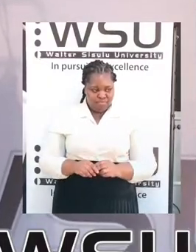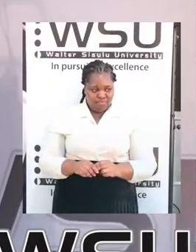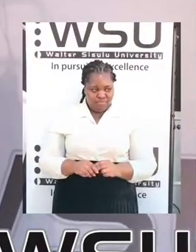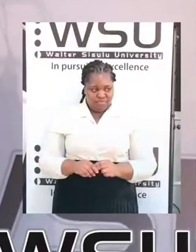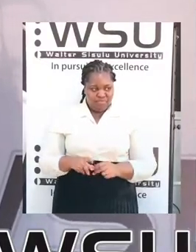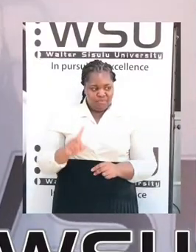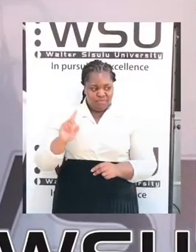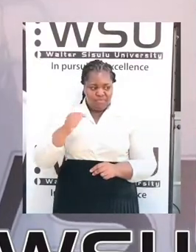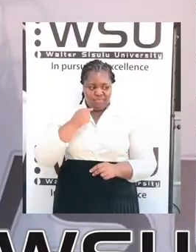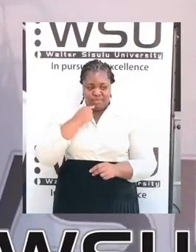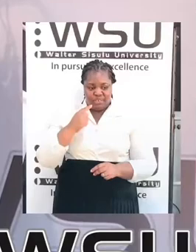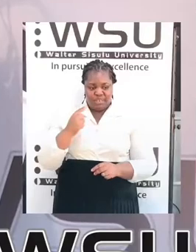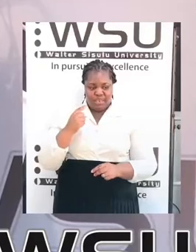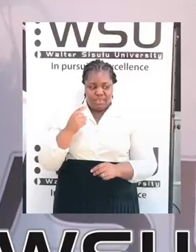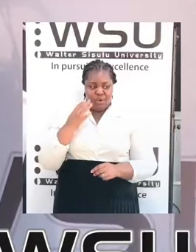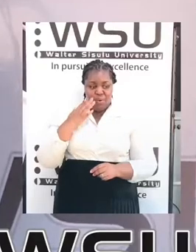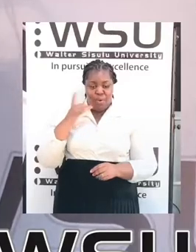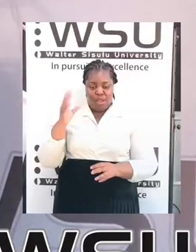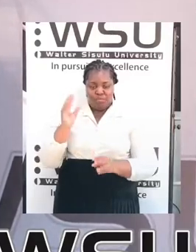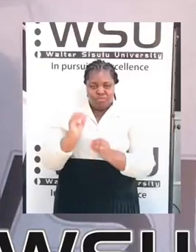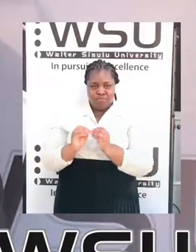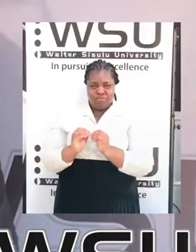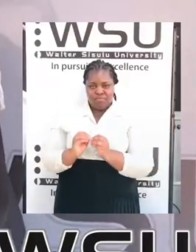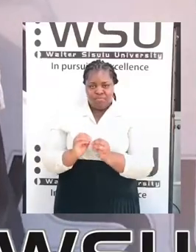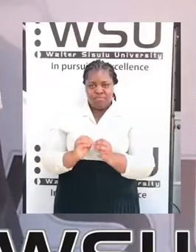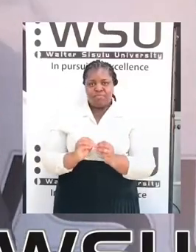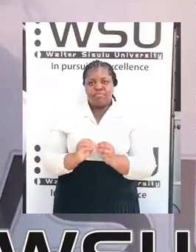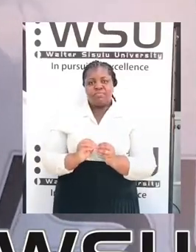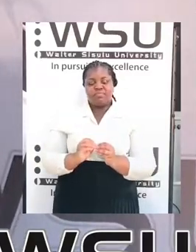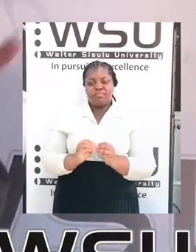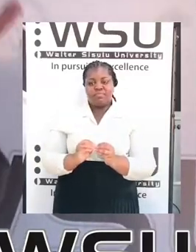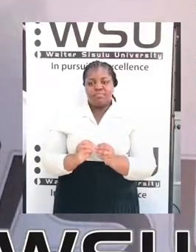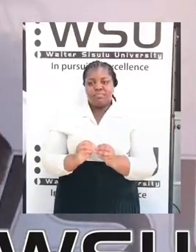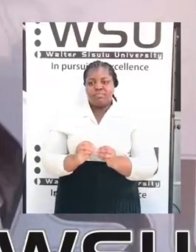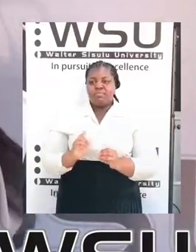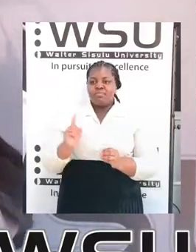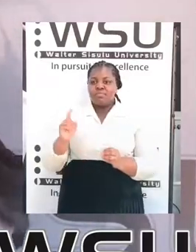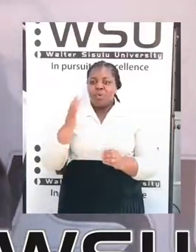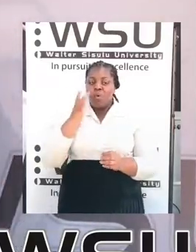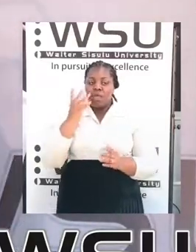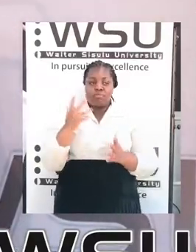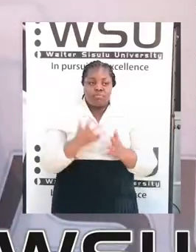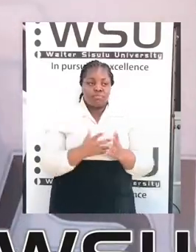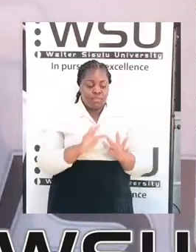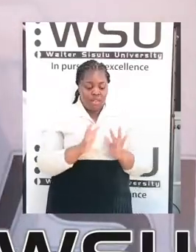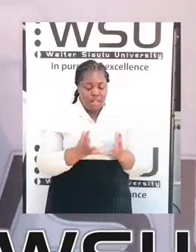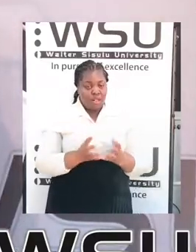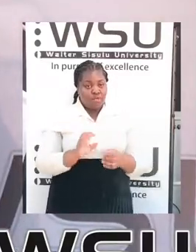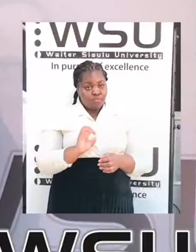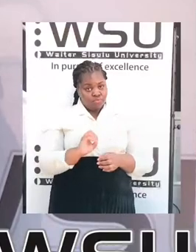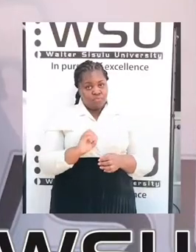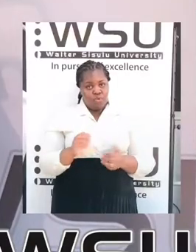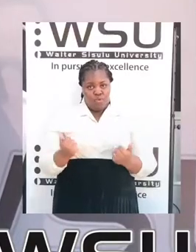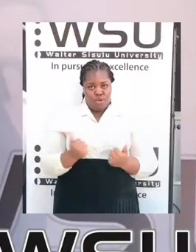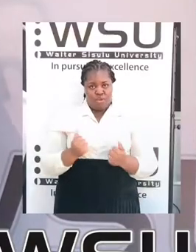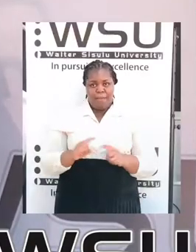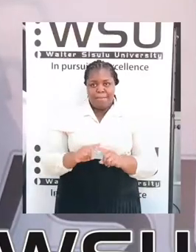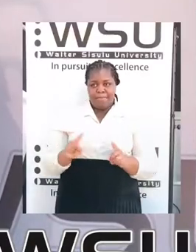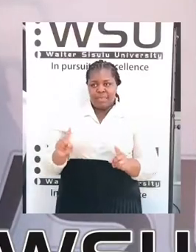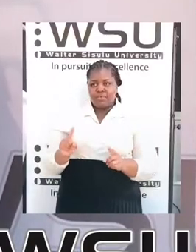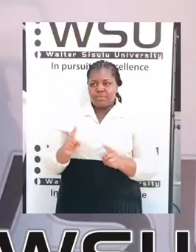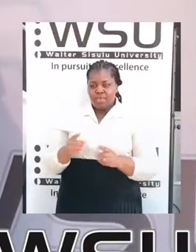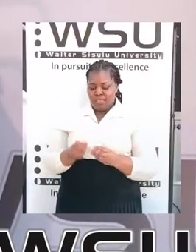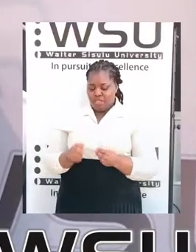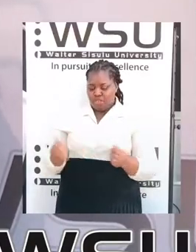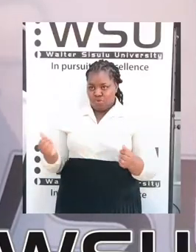wathi xa edalayo efika phofu ihlabathi lakhe likhona liexista kodwa